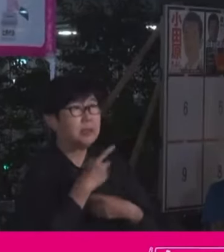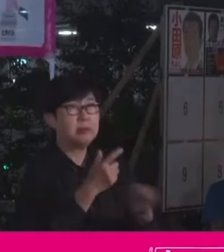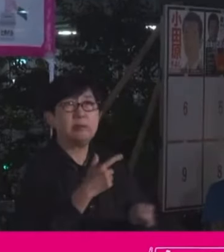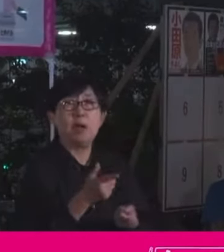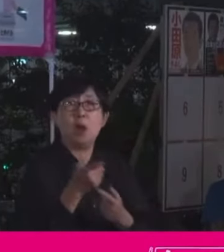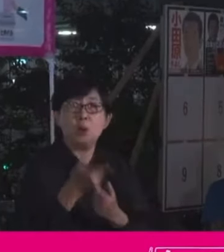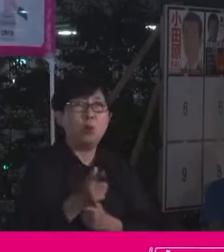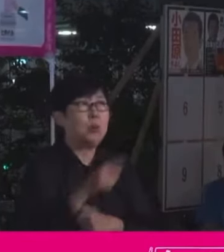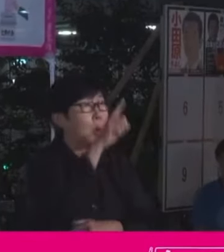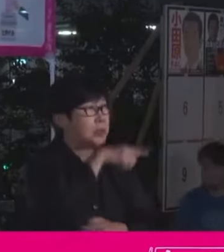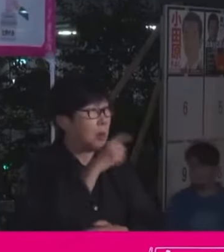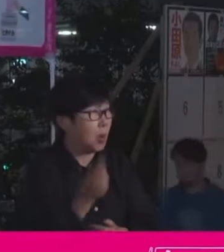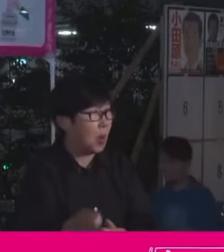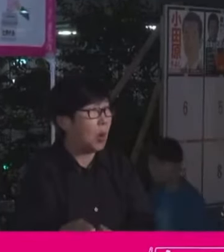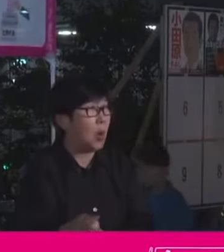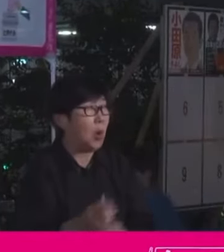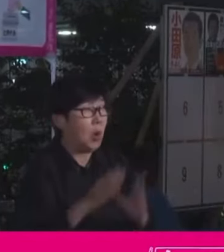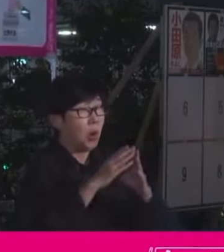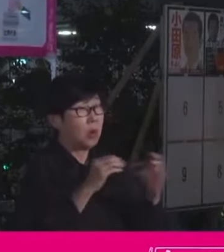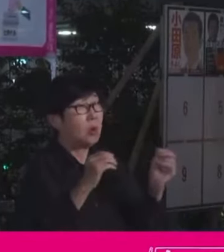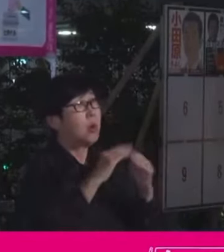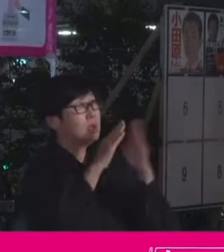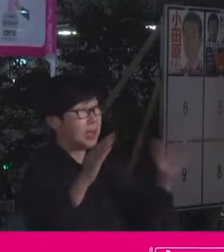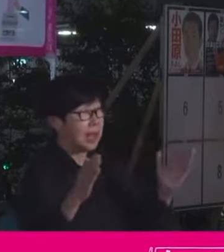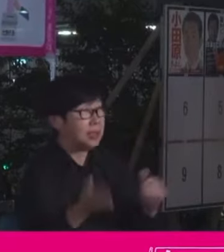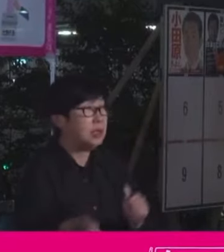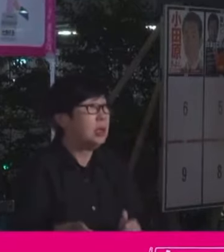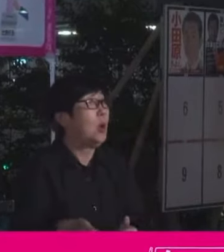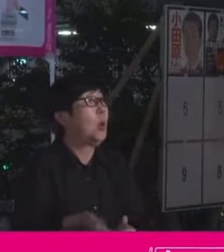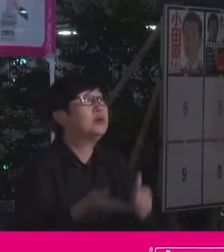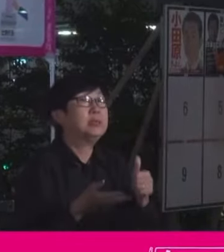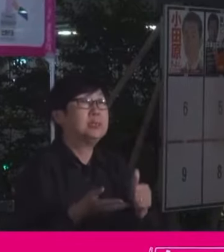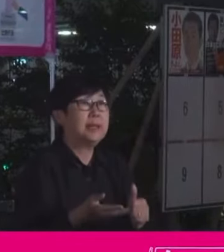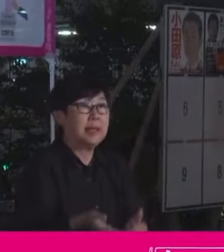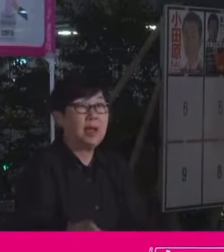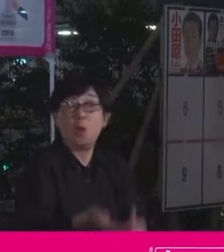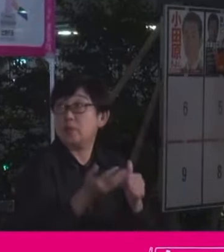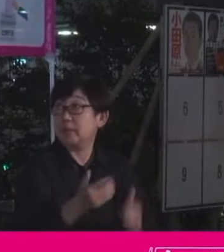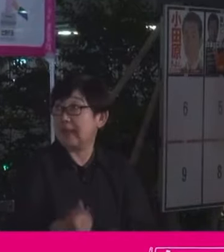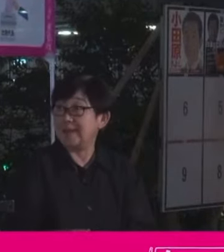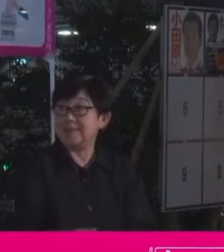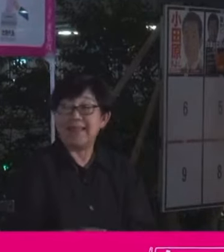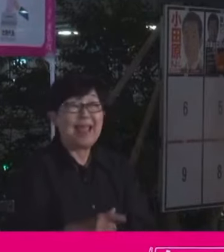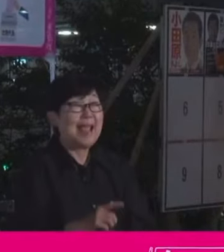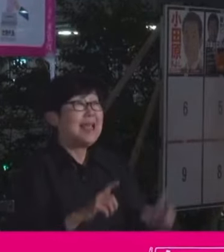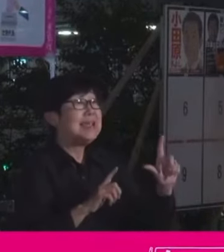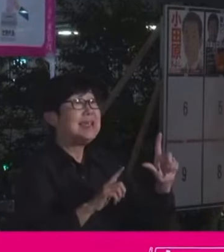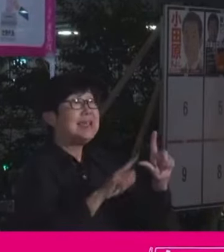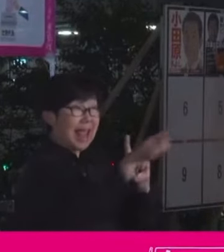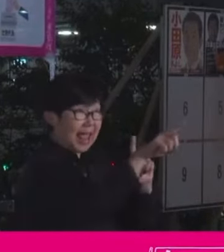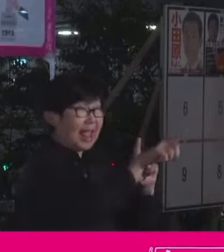ます。私たち令和新選組、比例で立候補を決めてくれました伊